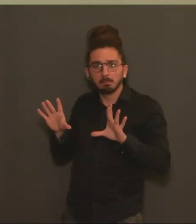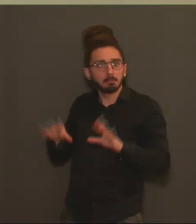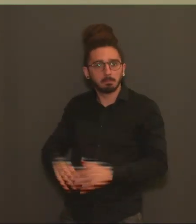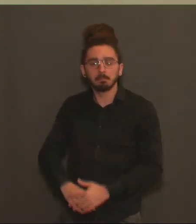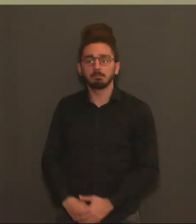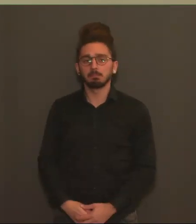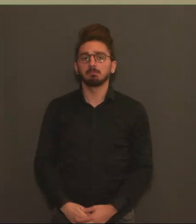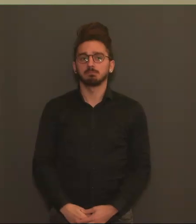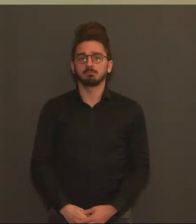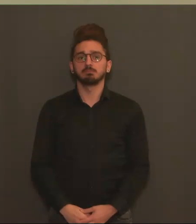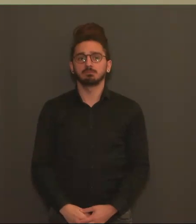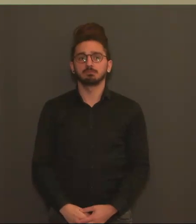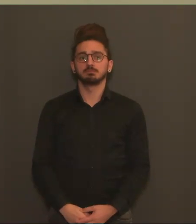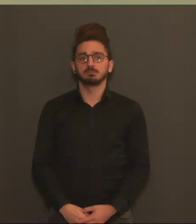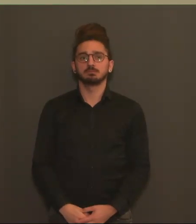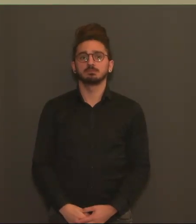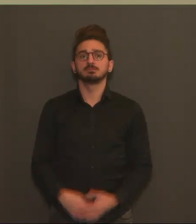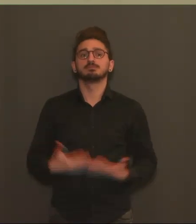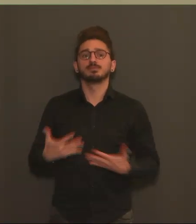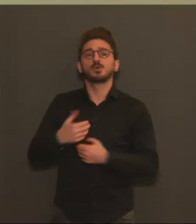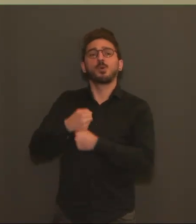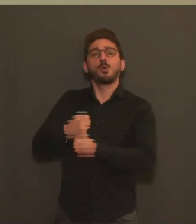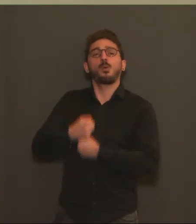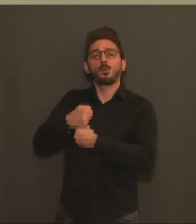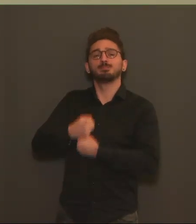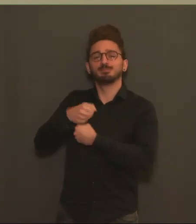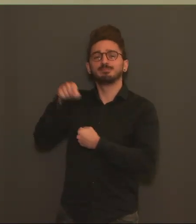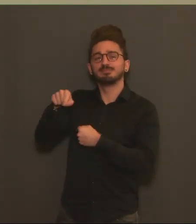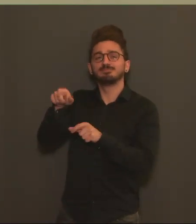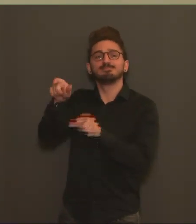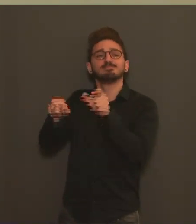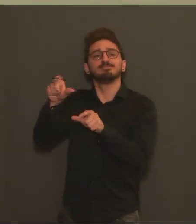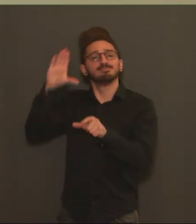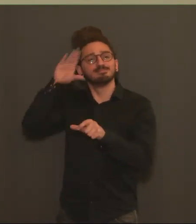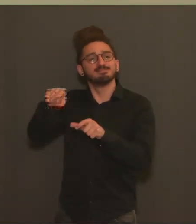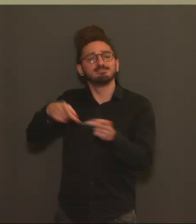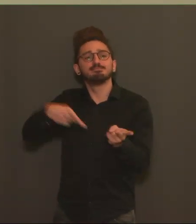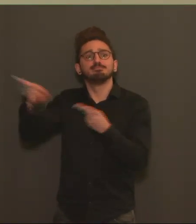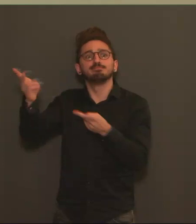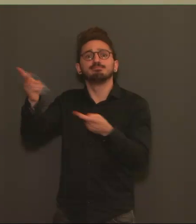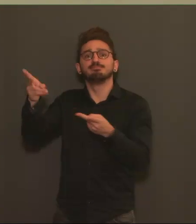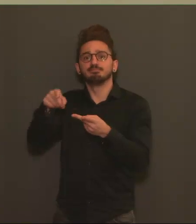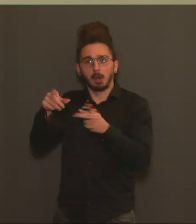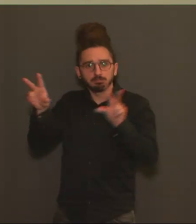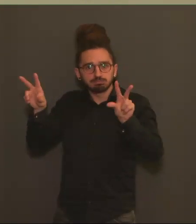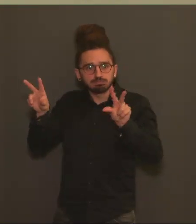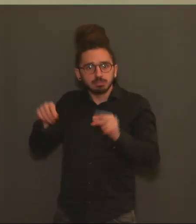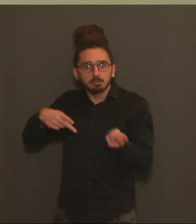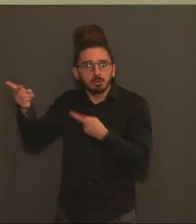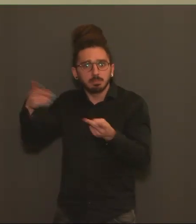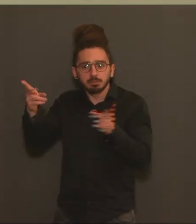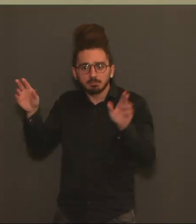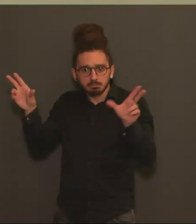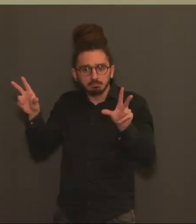de maisons de repos et de soins qui sont hospitalisés diminue. Il est de l'ordre, en l'occurrence, de 40 en